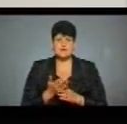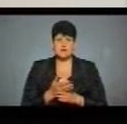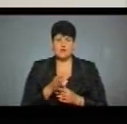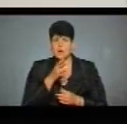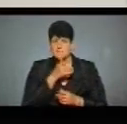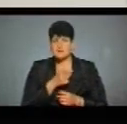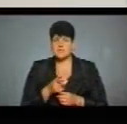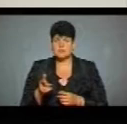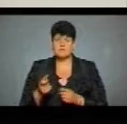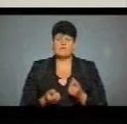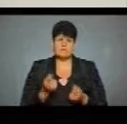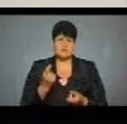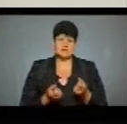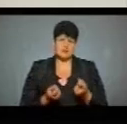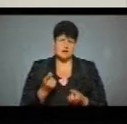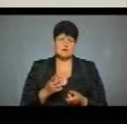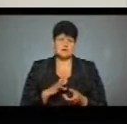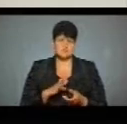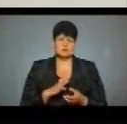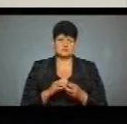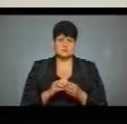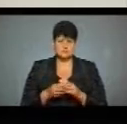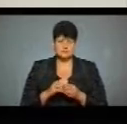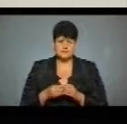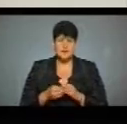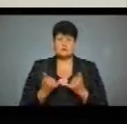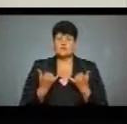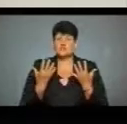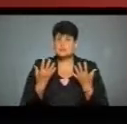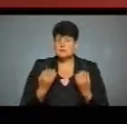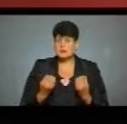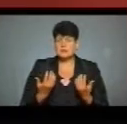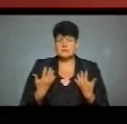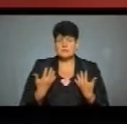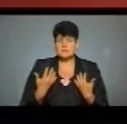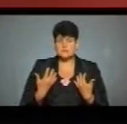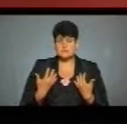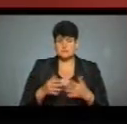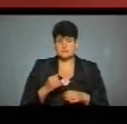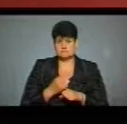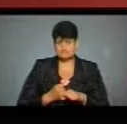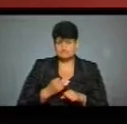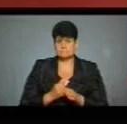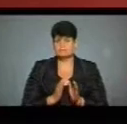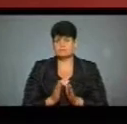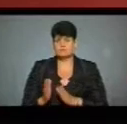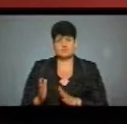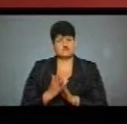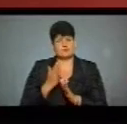то виникали деякі труднощі, але на сьогоднішній день вони вже відпрацьовані і черг